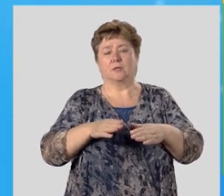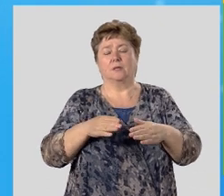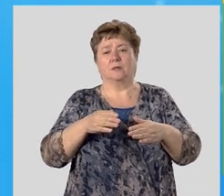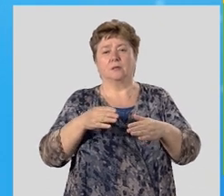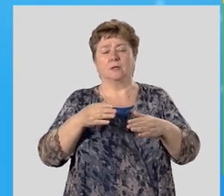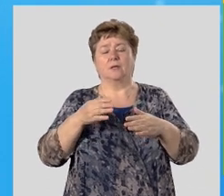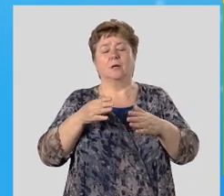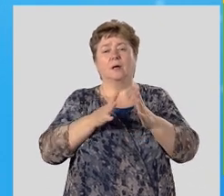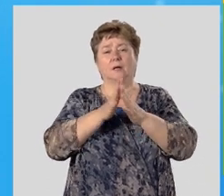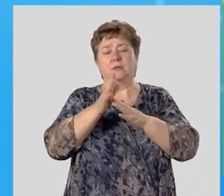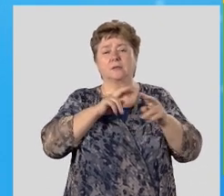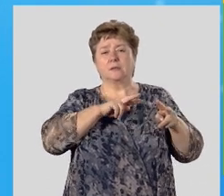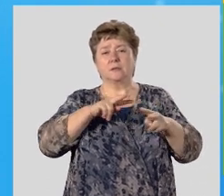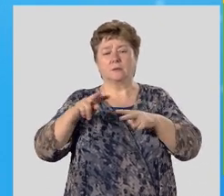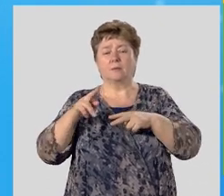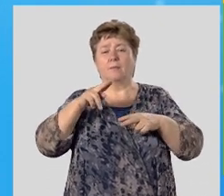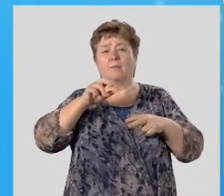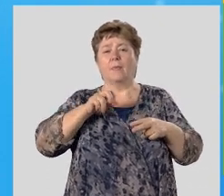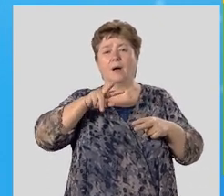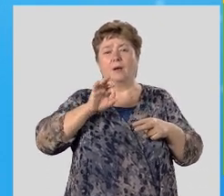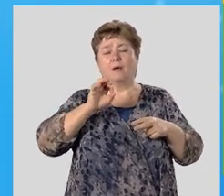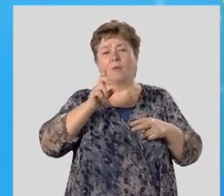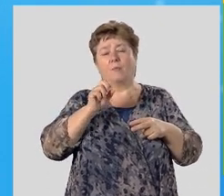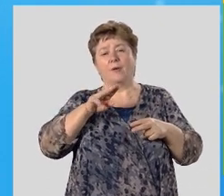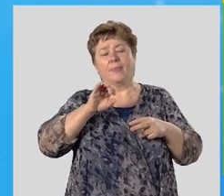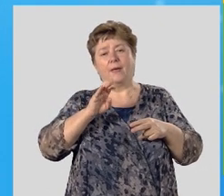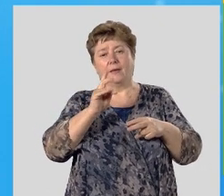растений исследует палеоботаника.